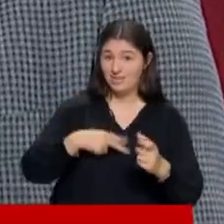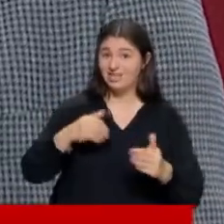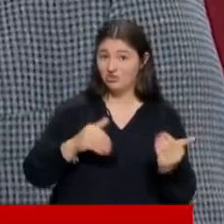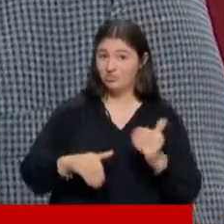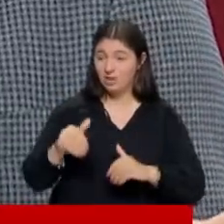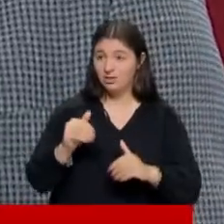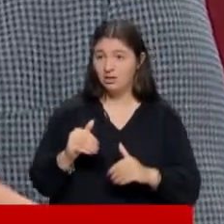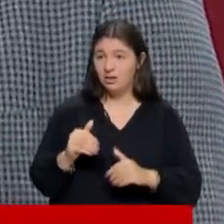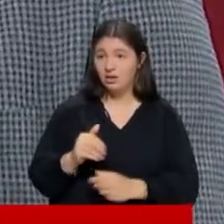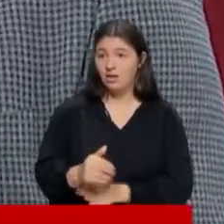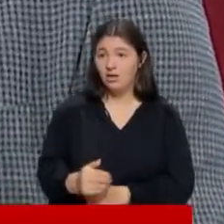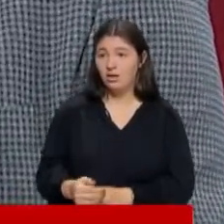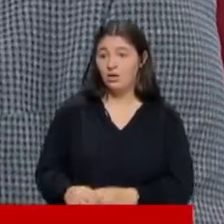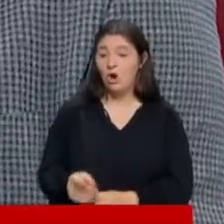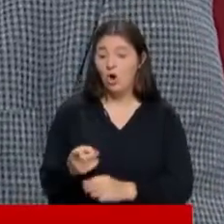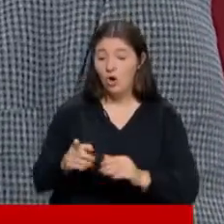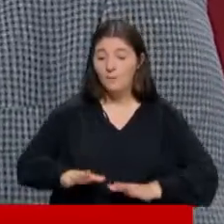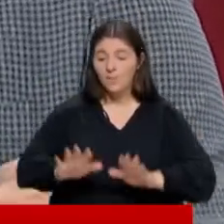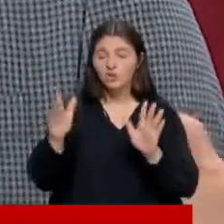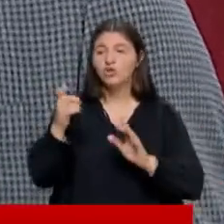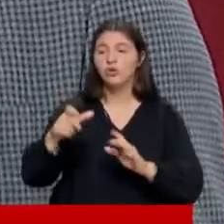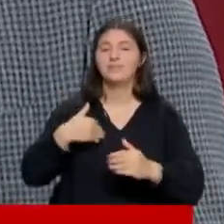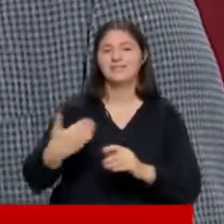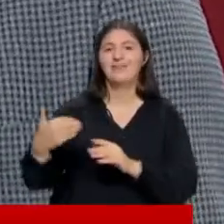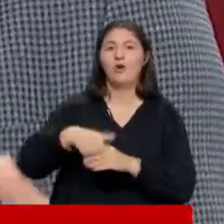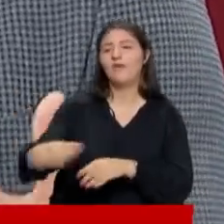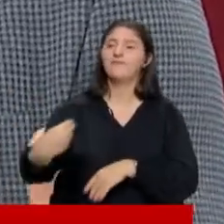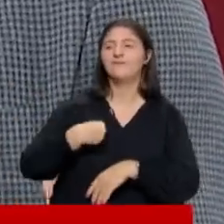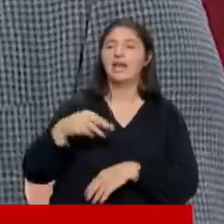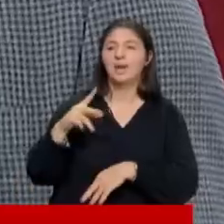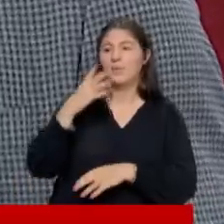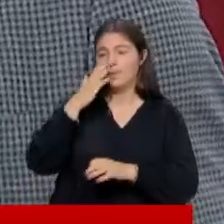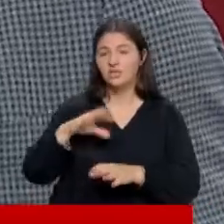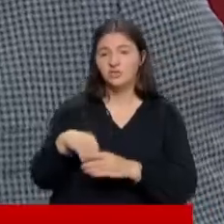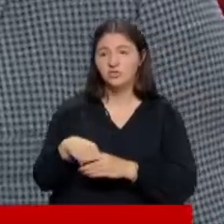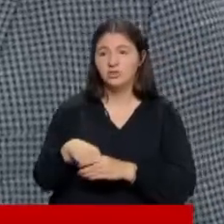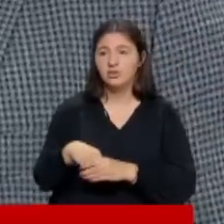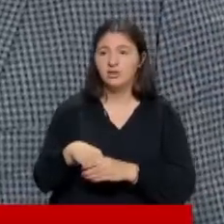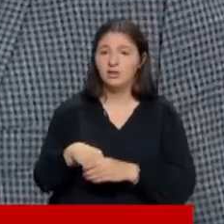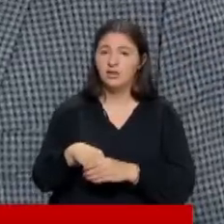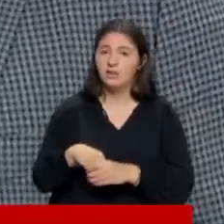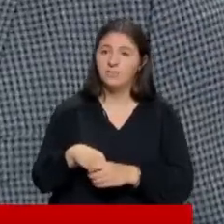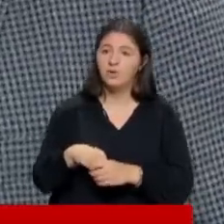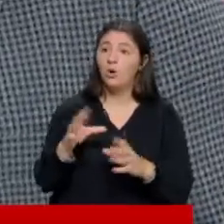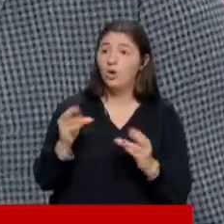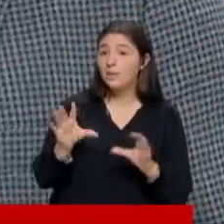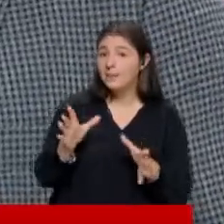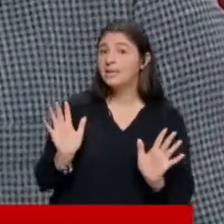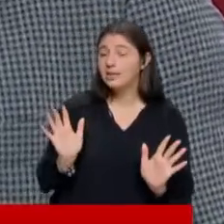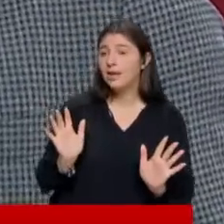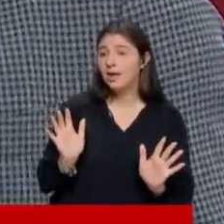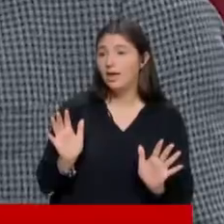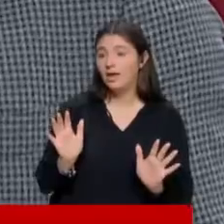seçimlerde o protestocularda bize gelir gibi bir beklenti içinde olabilir de